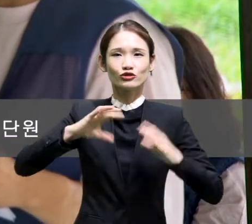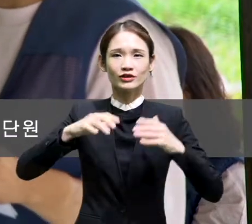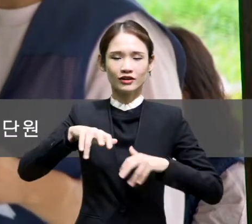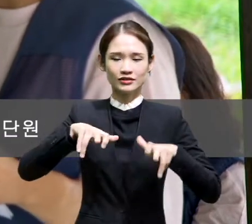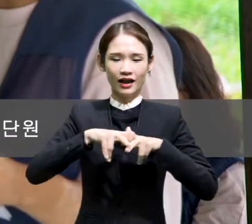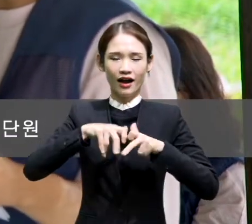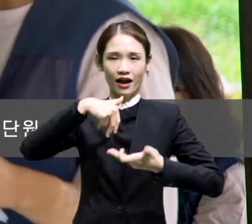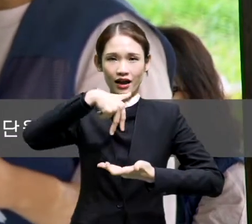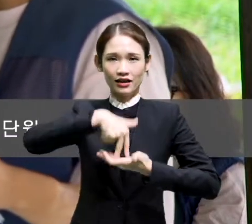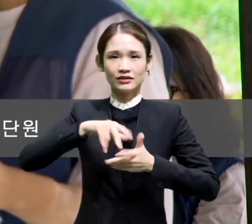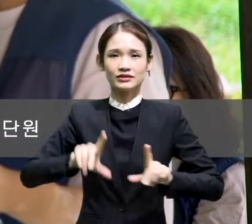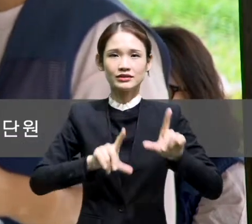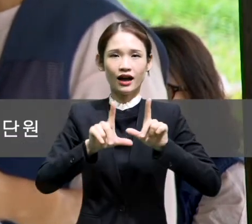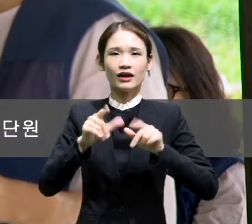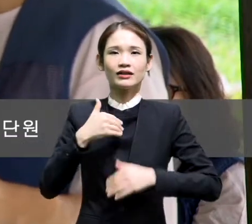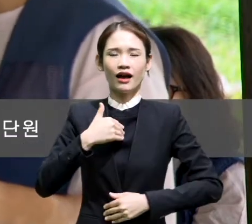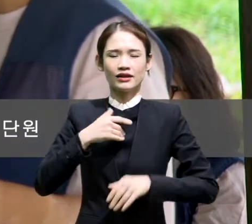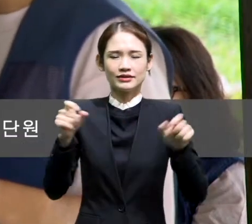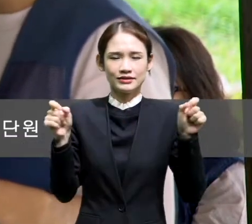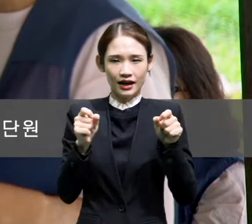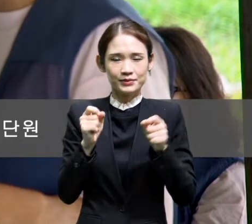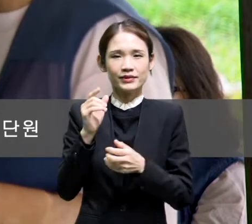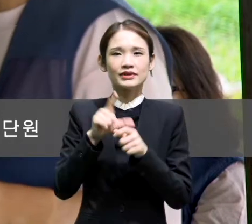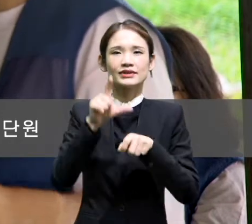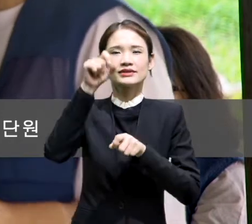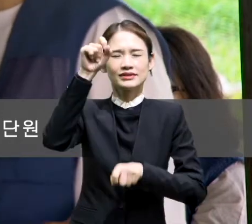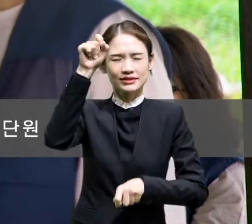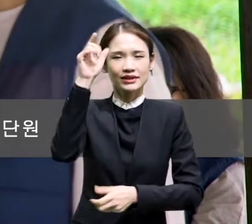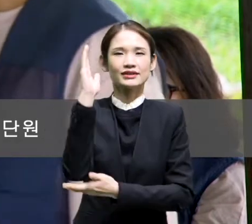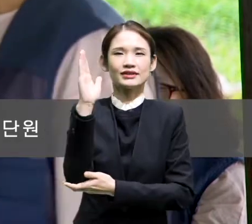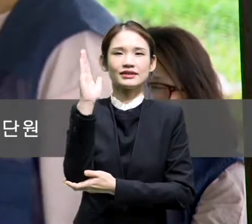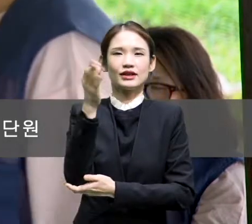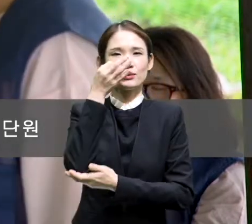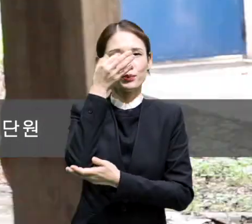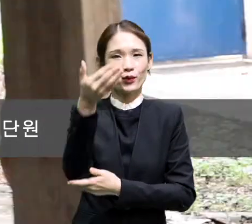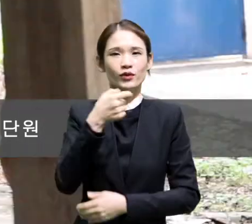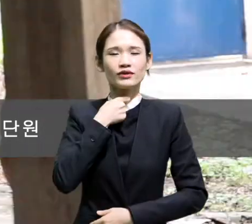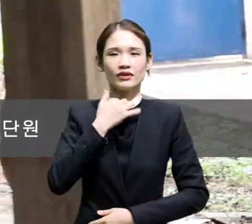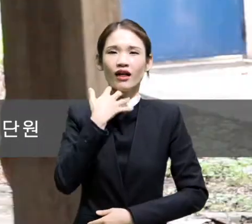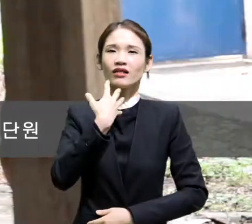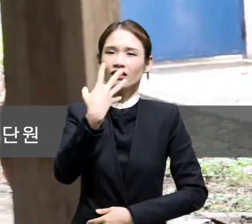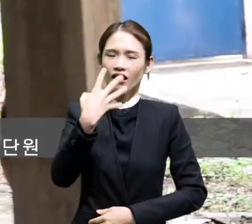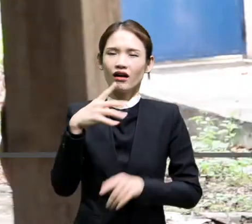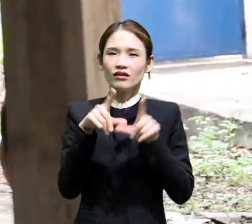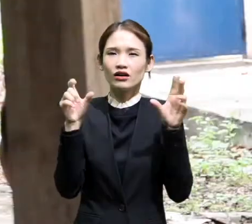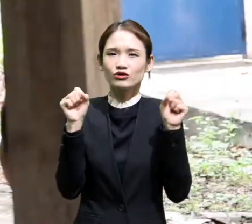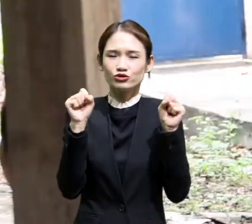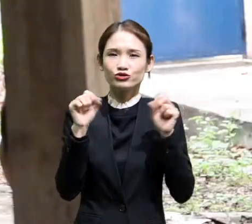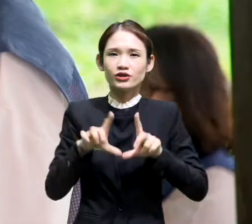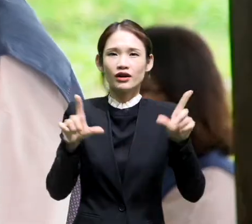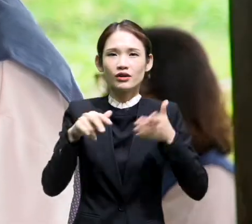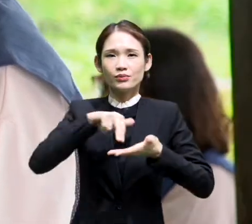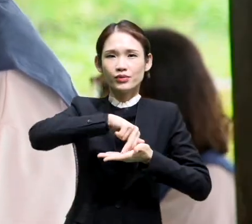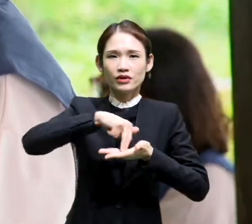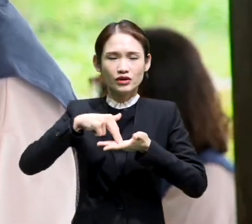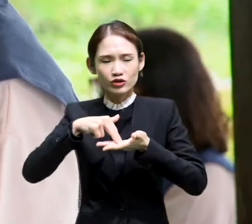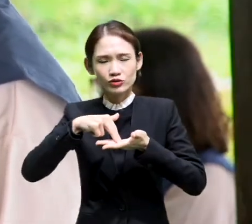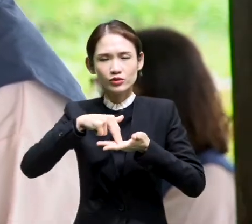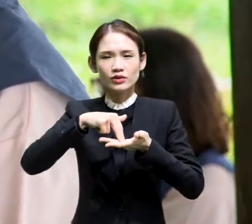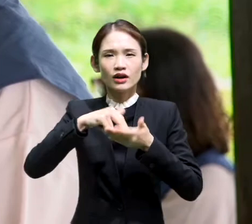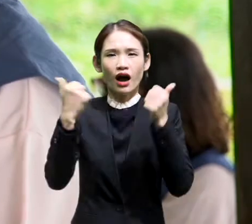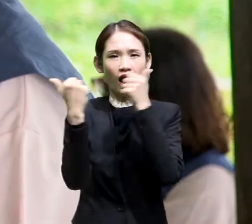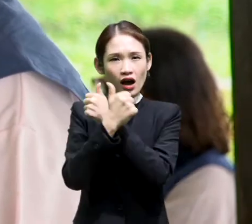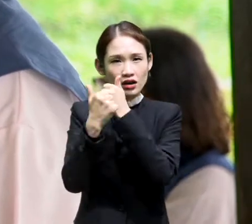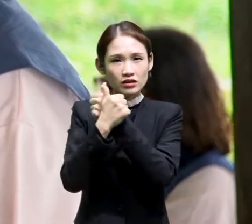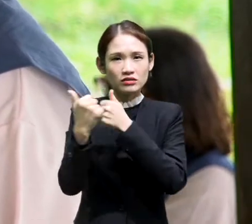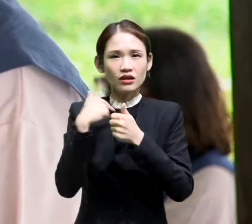한국에서 장애인으로 살아온 나의 짧지만 긴 이야기를 해드리려고 합니다. 내가 4살 되던 추운 겨울날 비틀거리다가